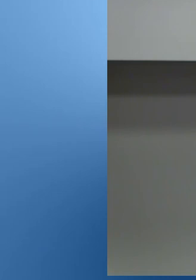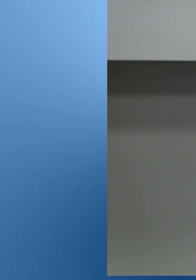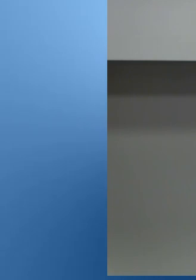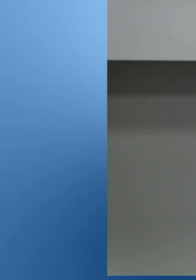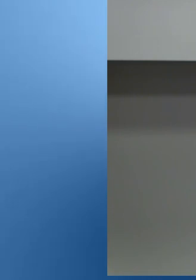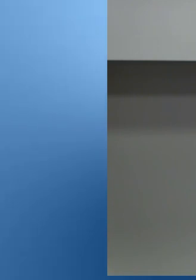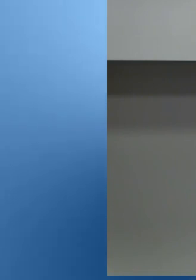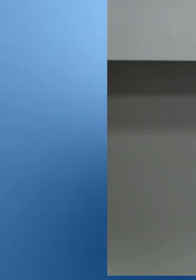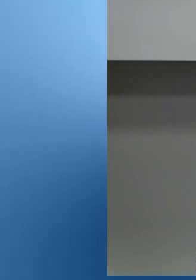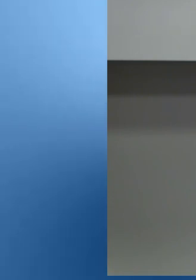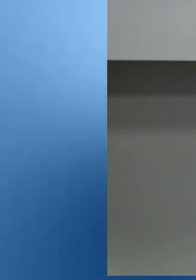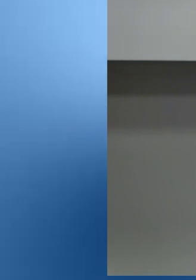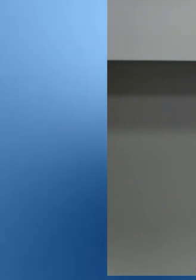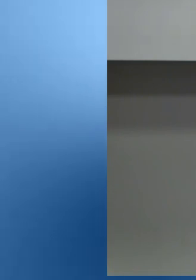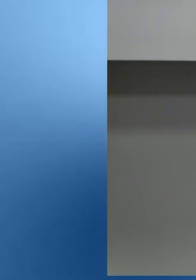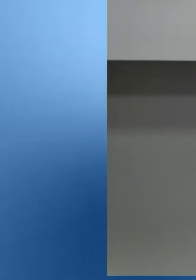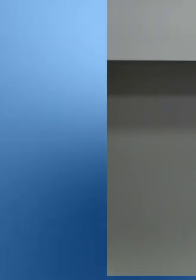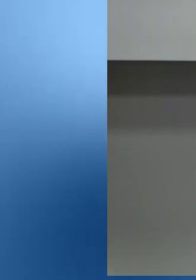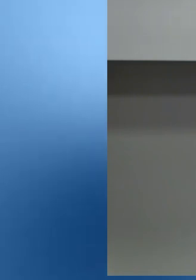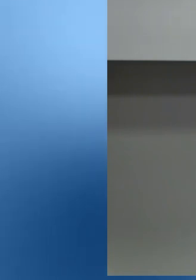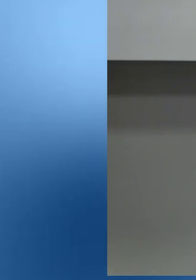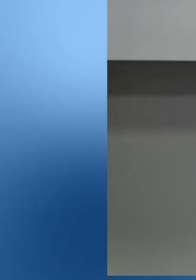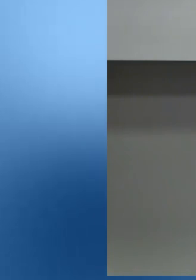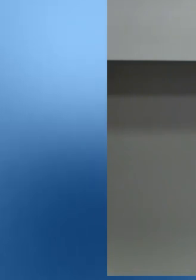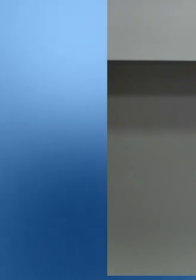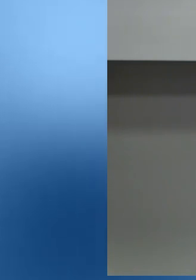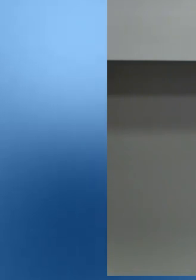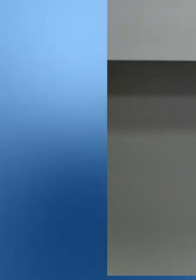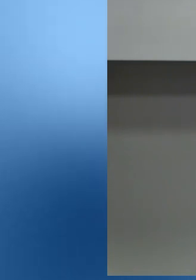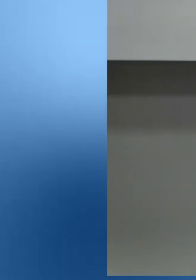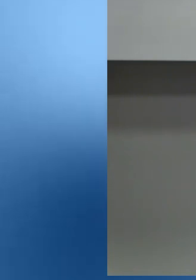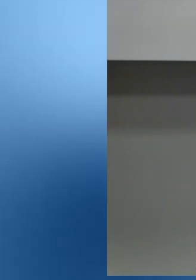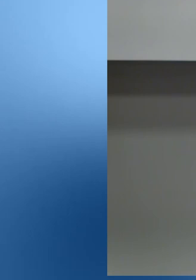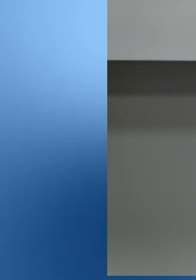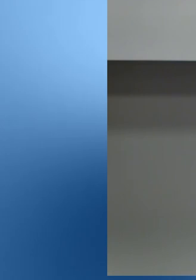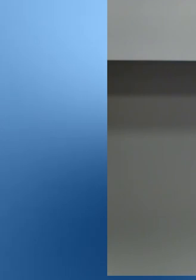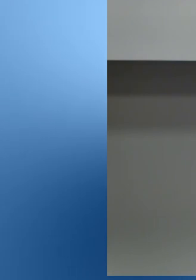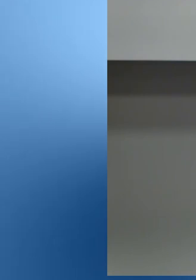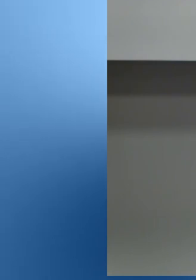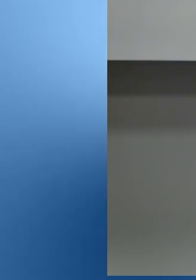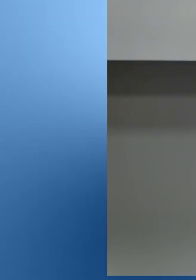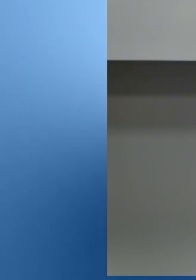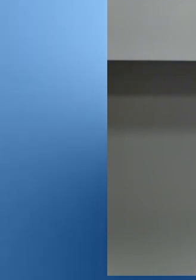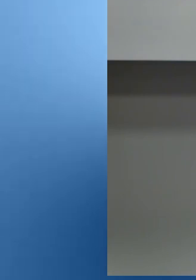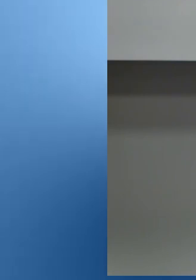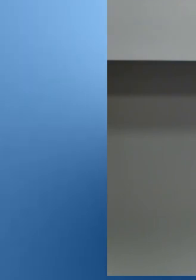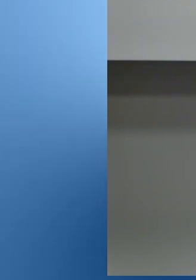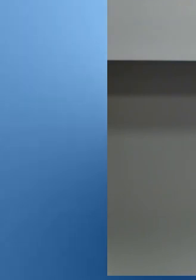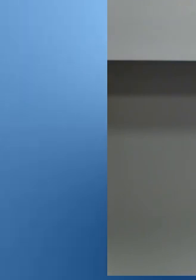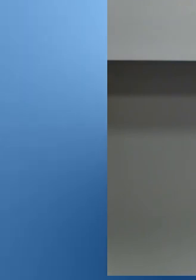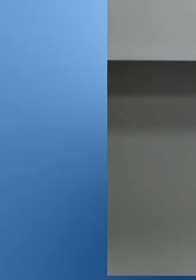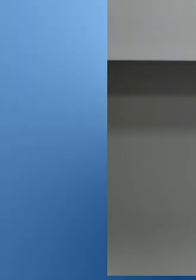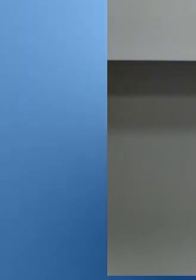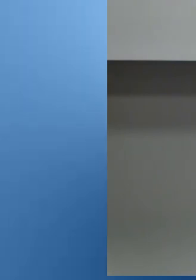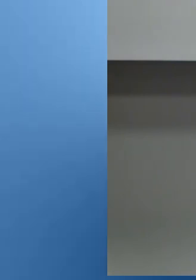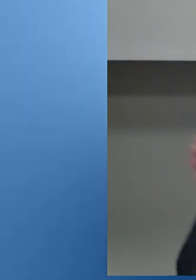heures et des heures chacun assume et décide de rester ou de partir ça c'est votre vie d'élu et le quorum voilà se compte